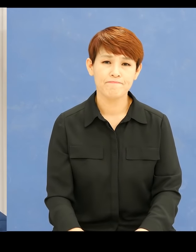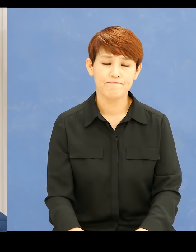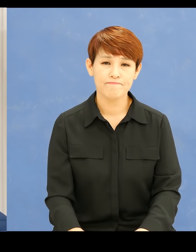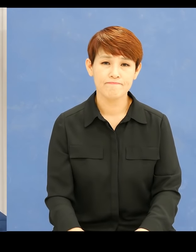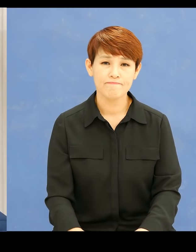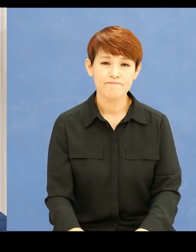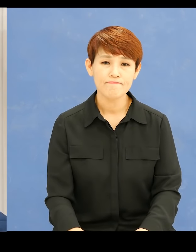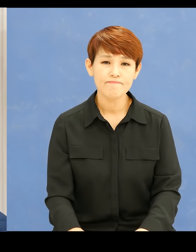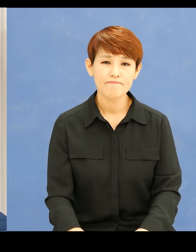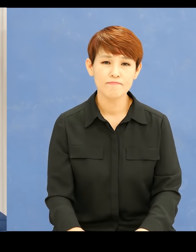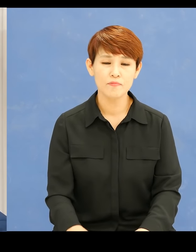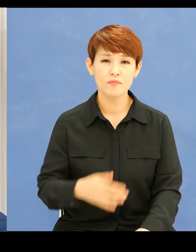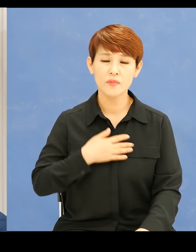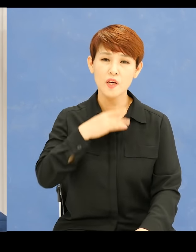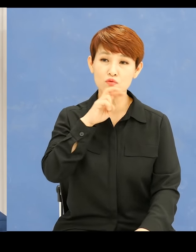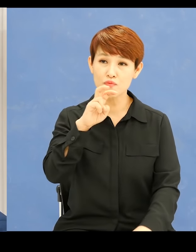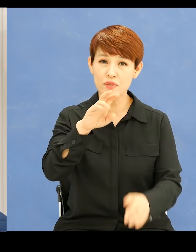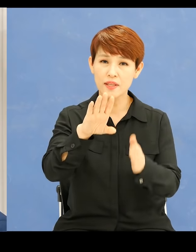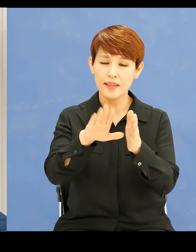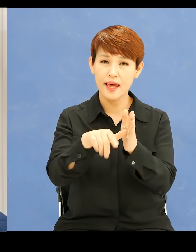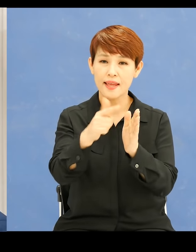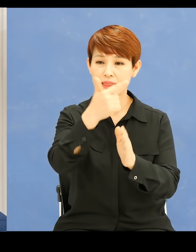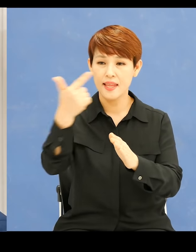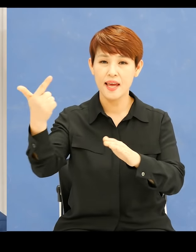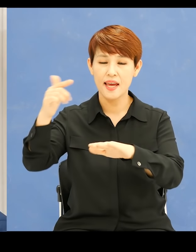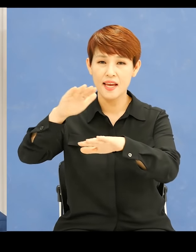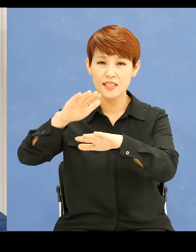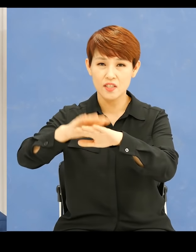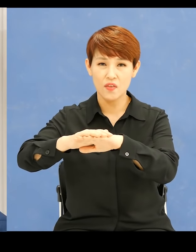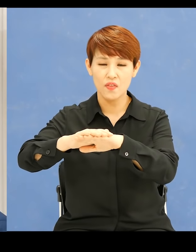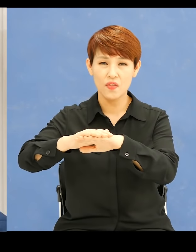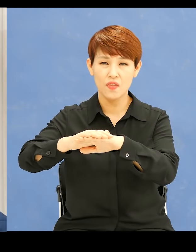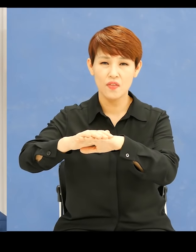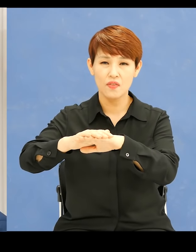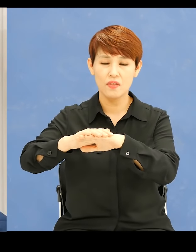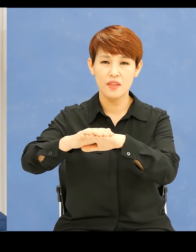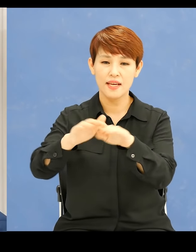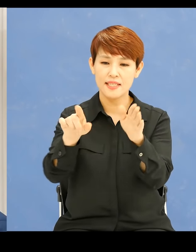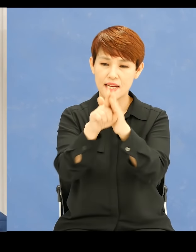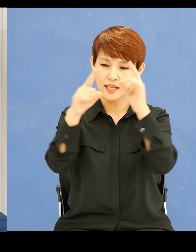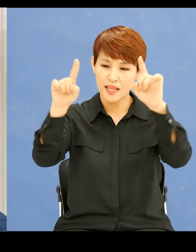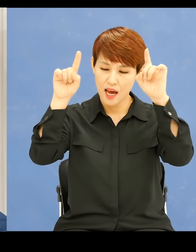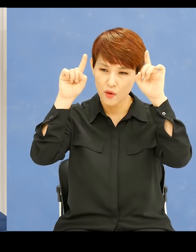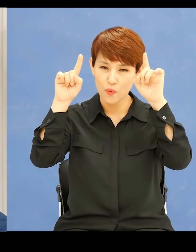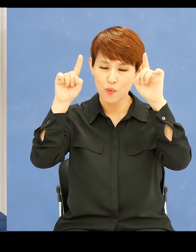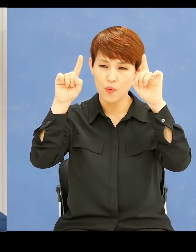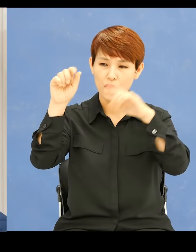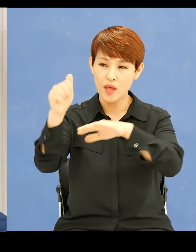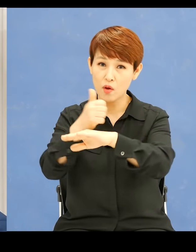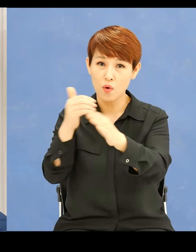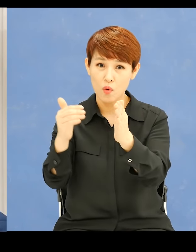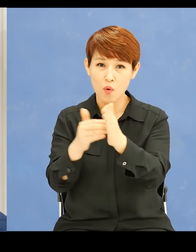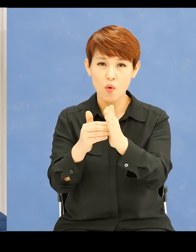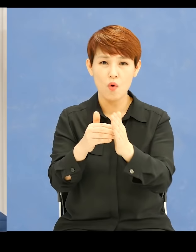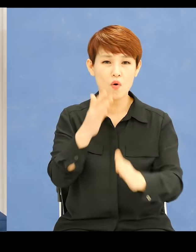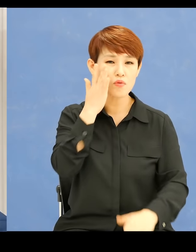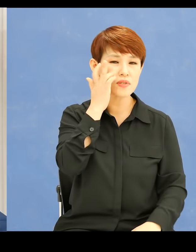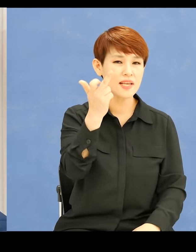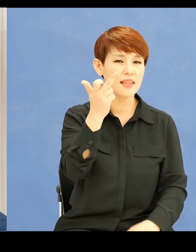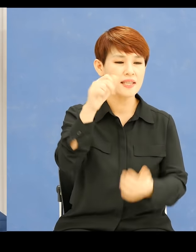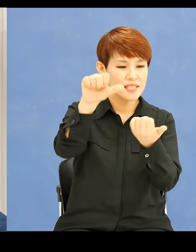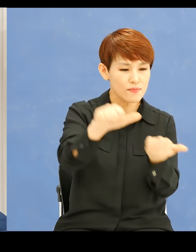그 한국에서도 20살 때 이제 대전에 침례신학대학교 오고 이제 27, 28에 미국 갈 때까지